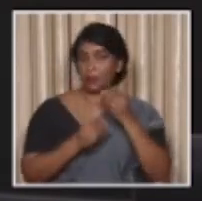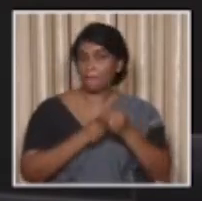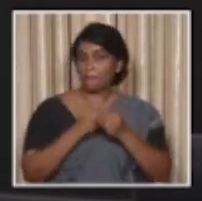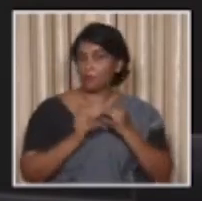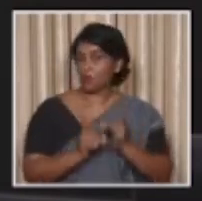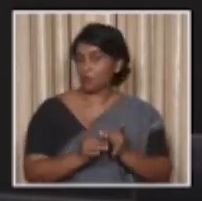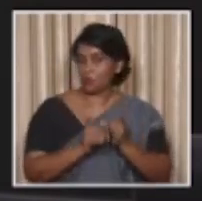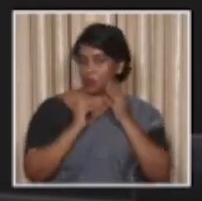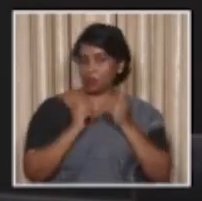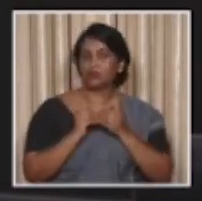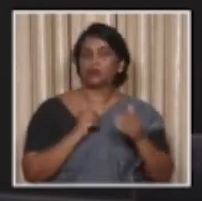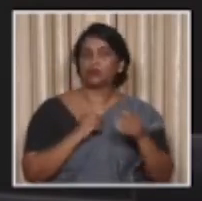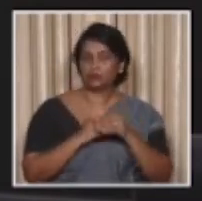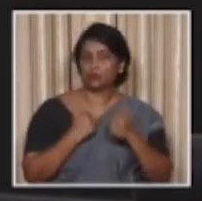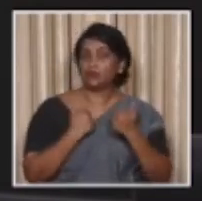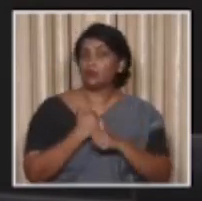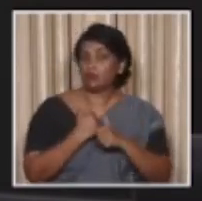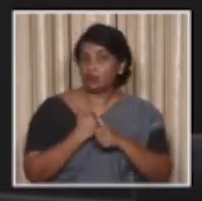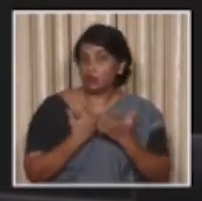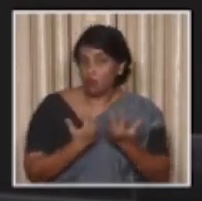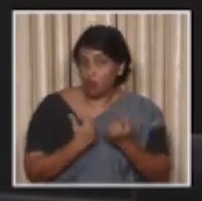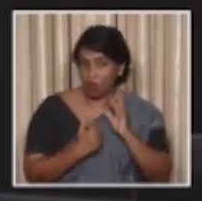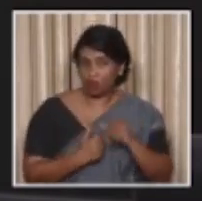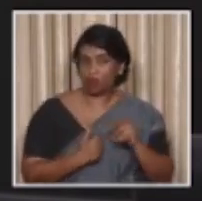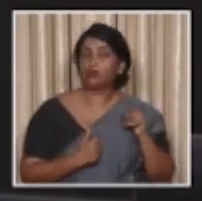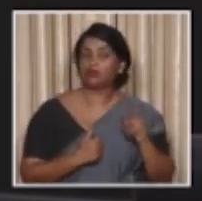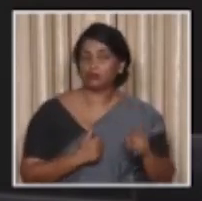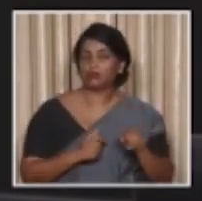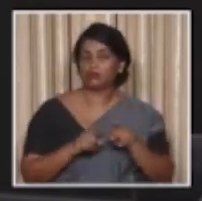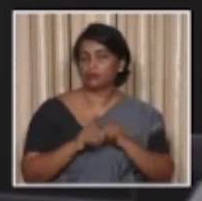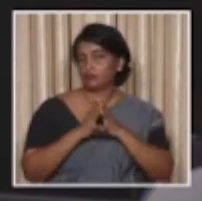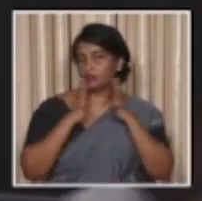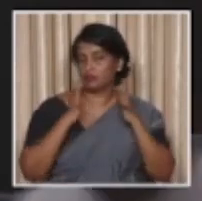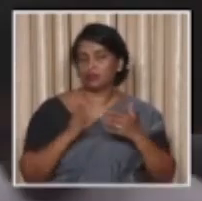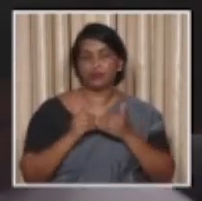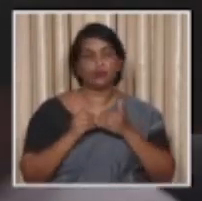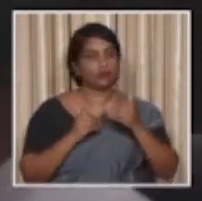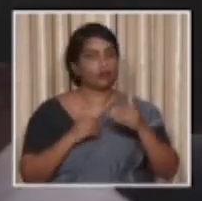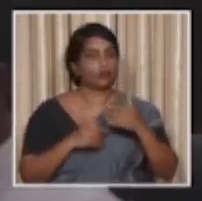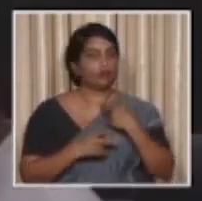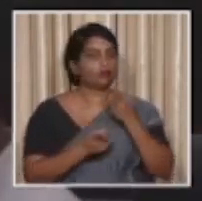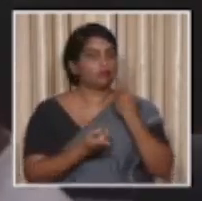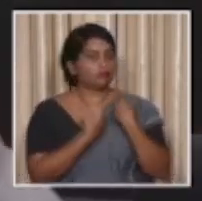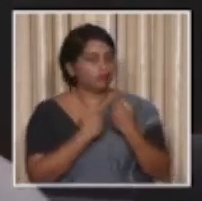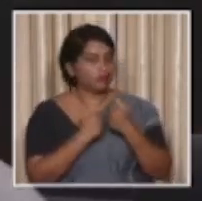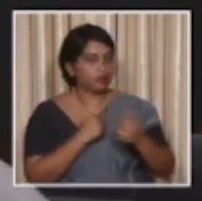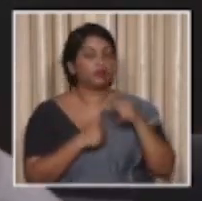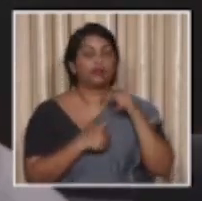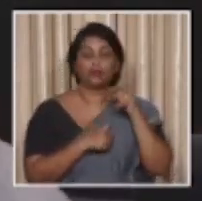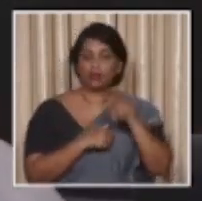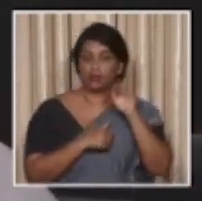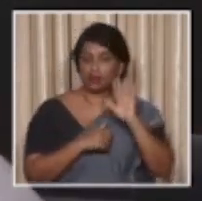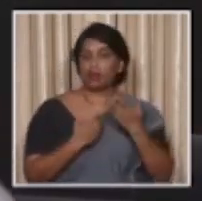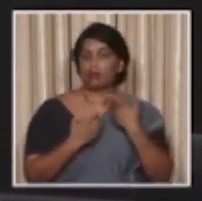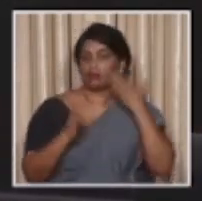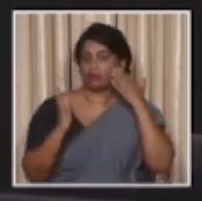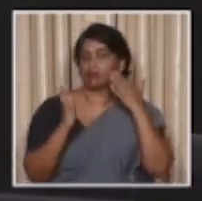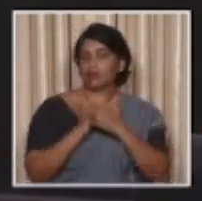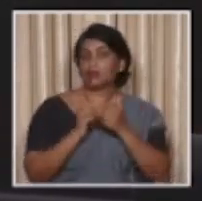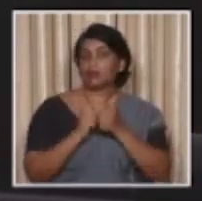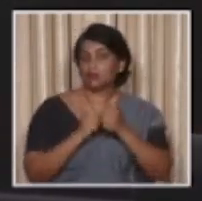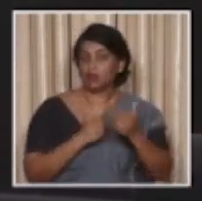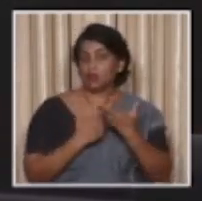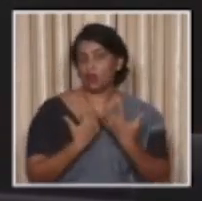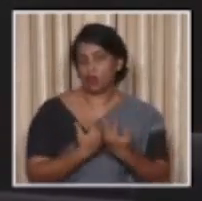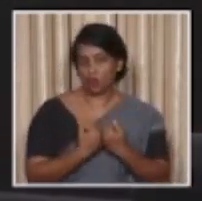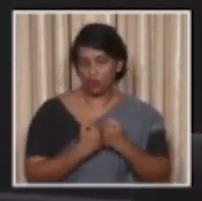ගැලපෙන විදිහට සකස් කරන්න අවශ්‍ය නම් මීට වඩා තවත් වැඩිදුරටත් අධ්‍යයනය කරලා ඒ වෙනුවෙන් අපි අවධානය යොමු කරන්න